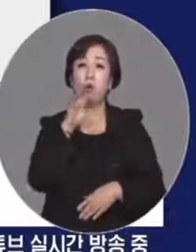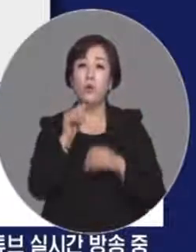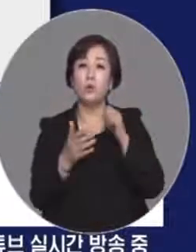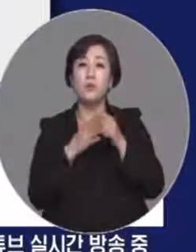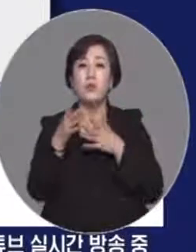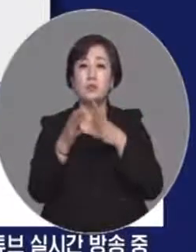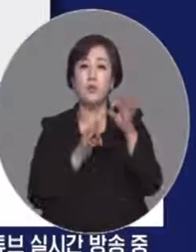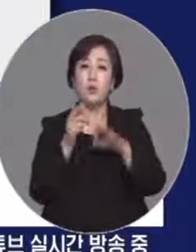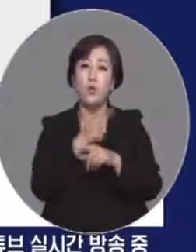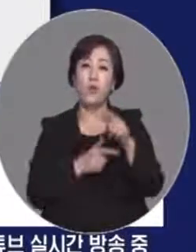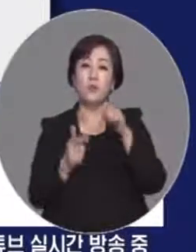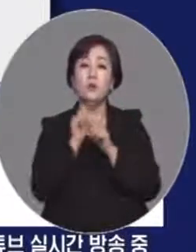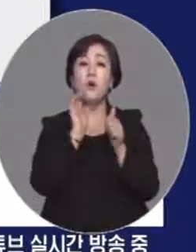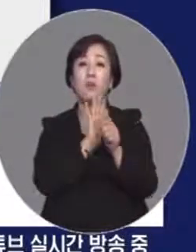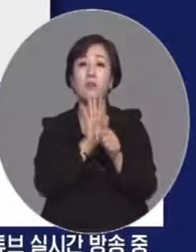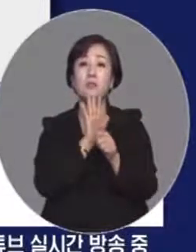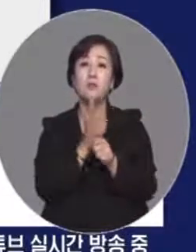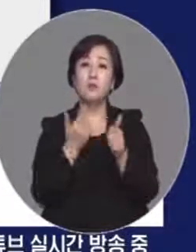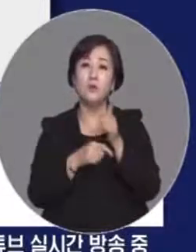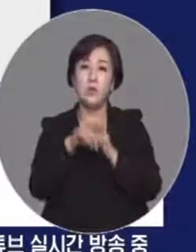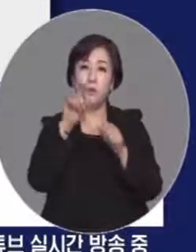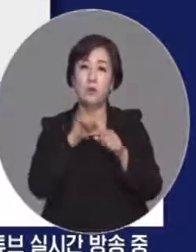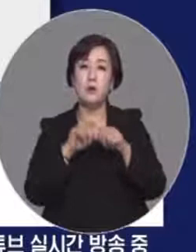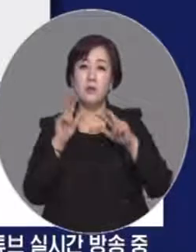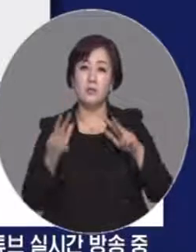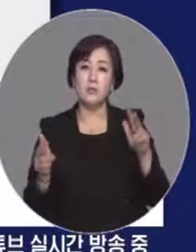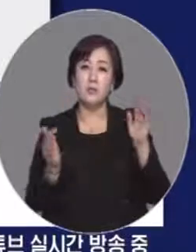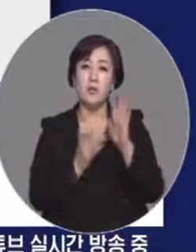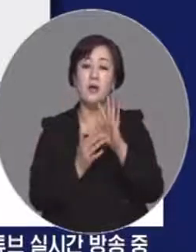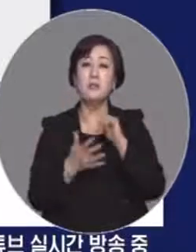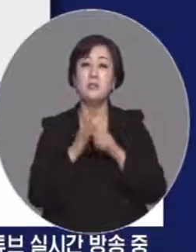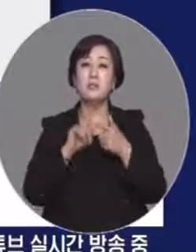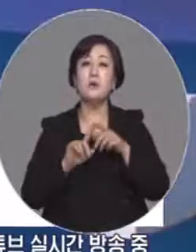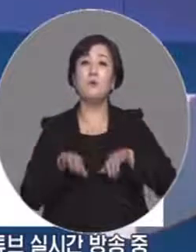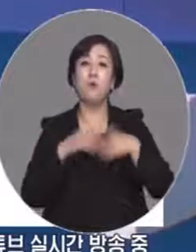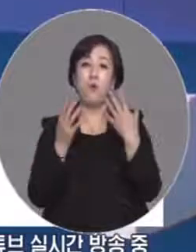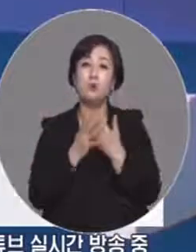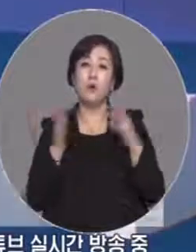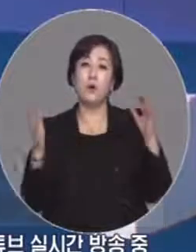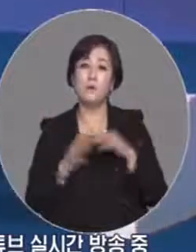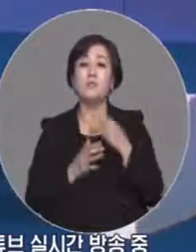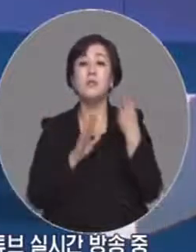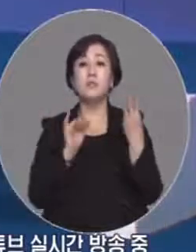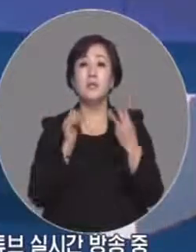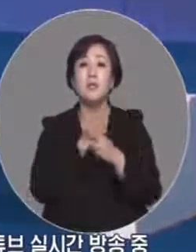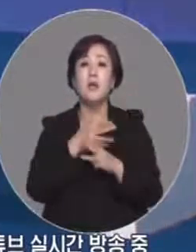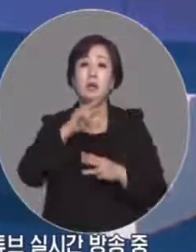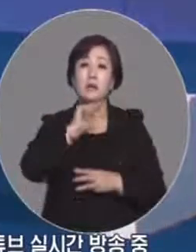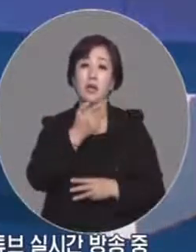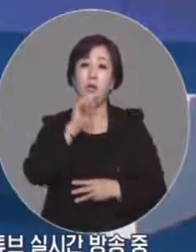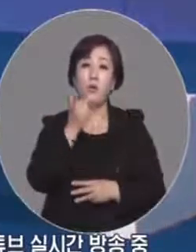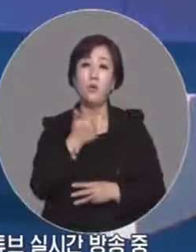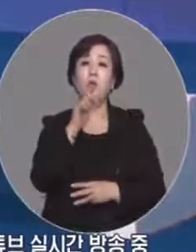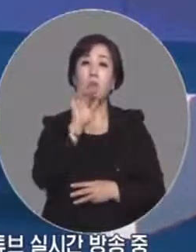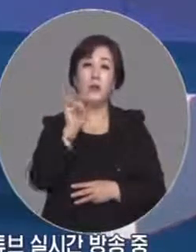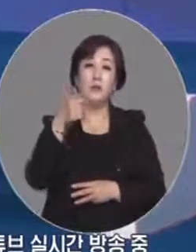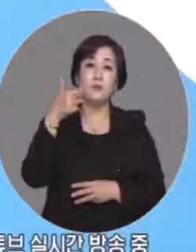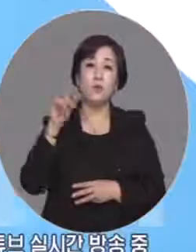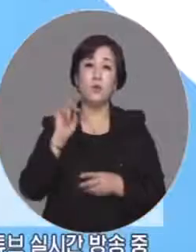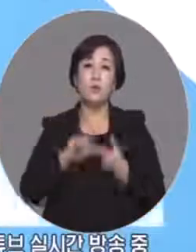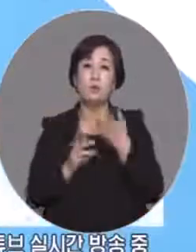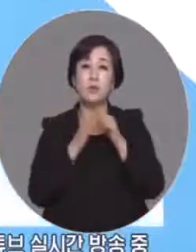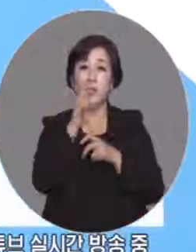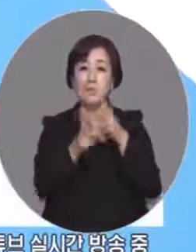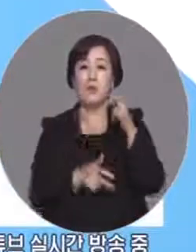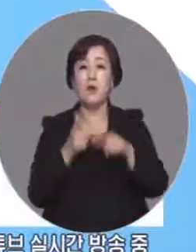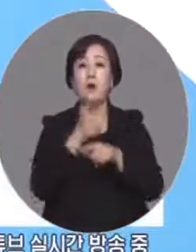상공업의 발전을 이끌 차기 수장 선거에 현재까지 거론되는 인사는 모두 3명. 대원그룹 박도문 회장은 사업